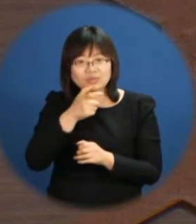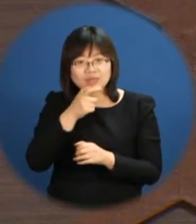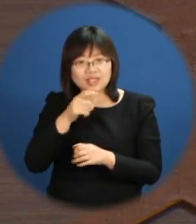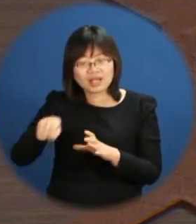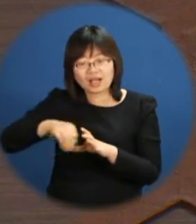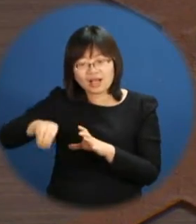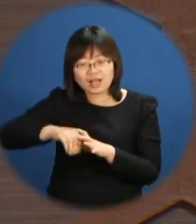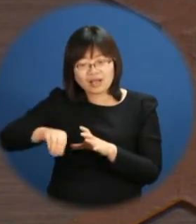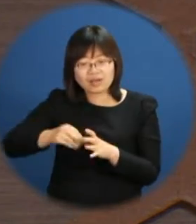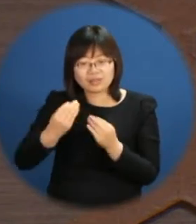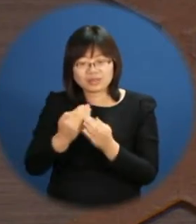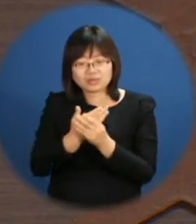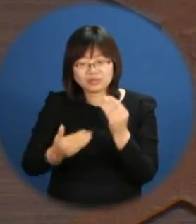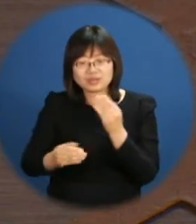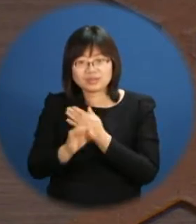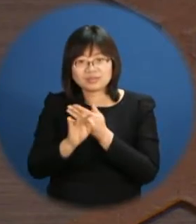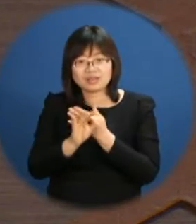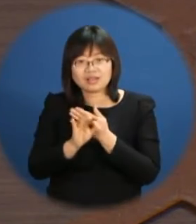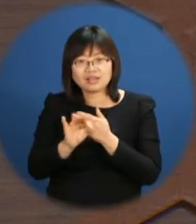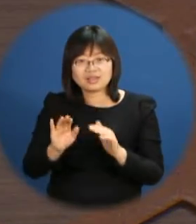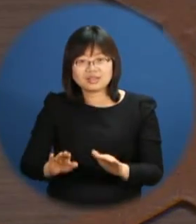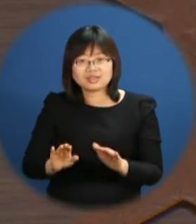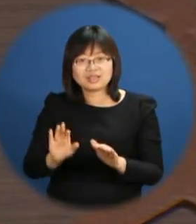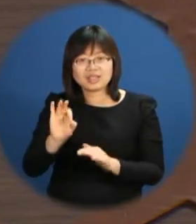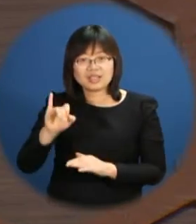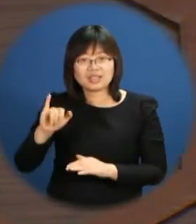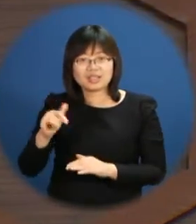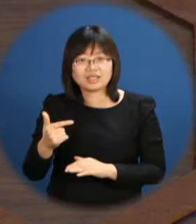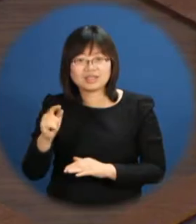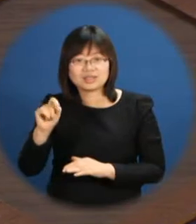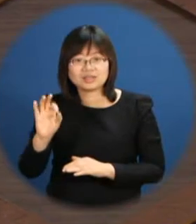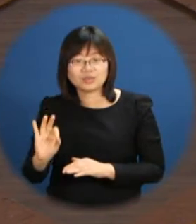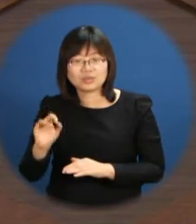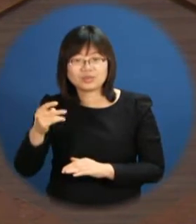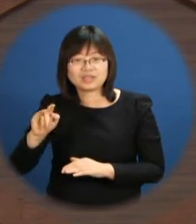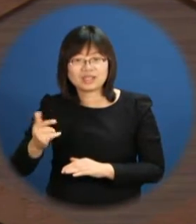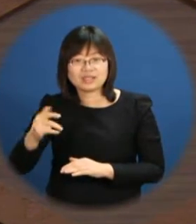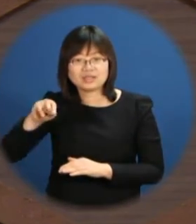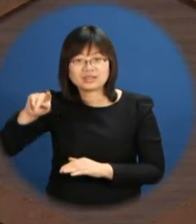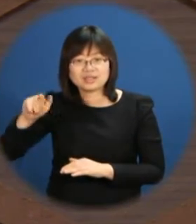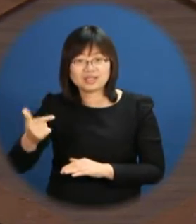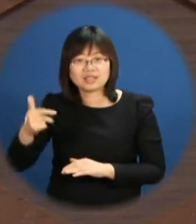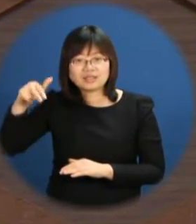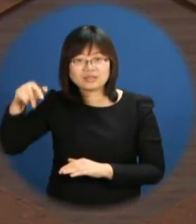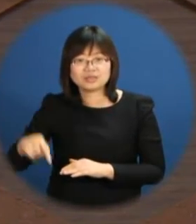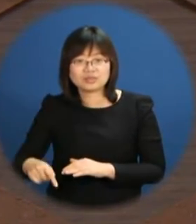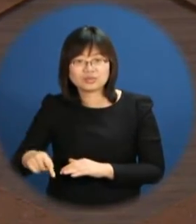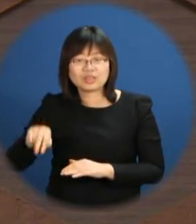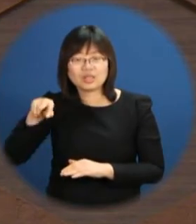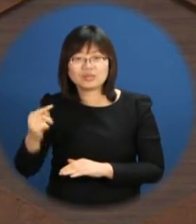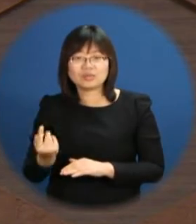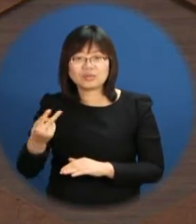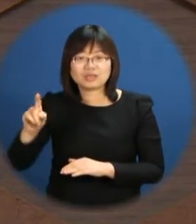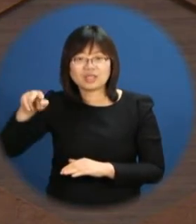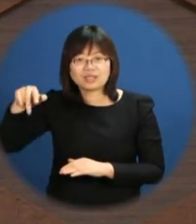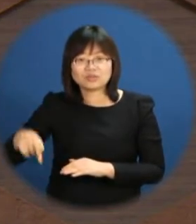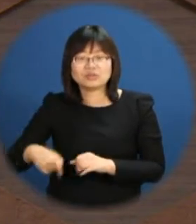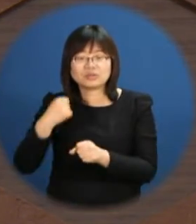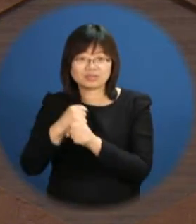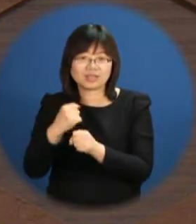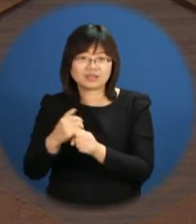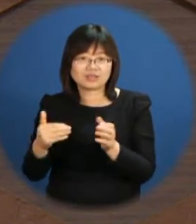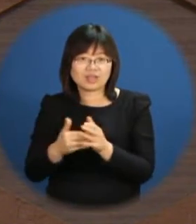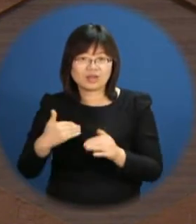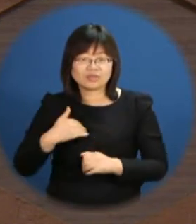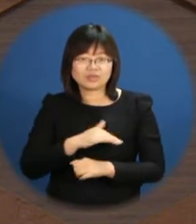막 흔들어서 많이 녹이면 이 인공 탄산 숲 인공 소다수를 만들었습니다 우리 등